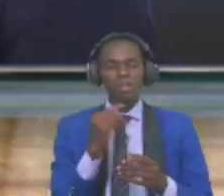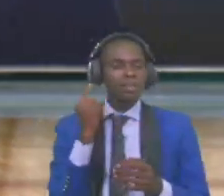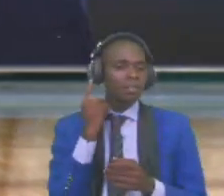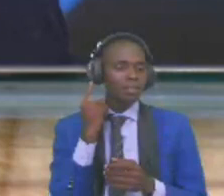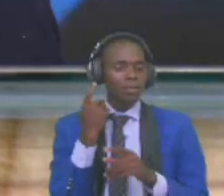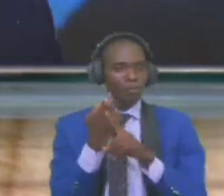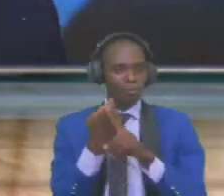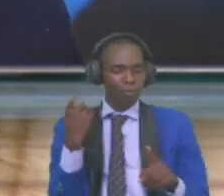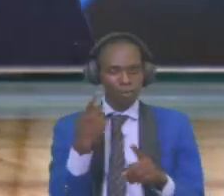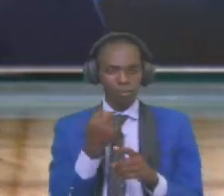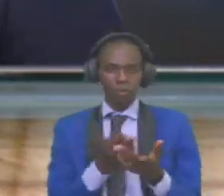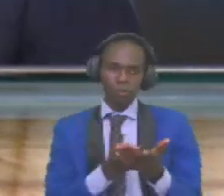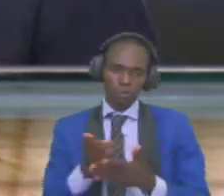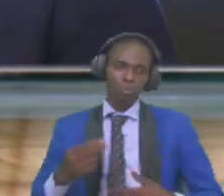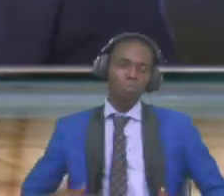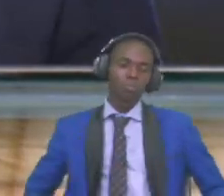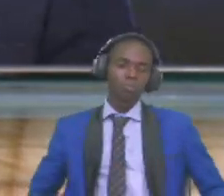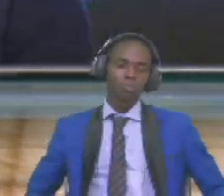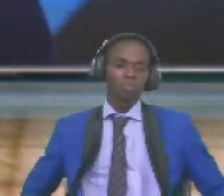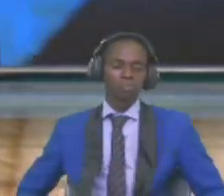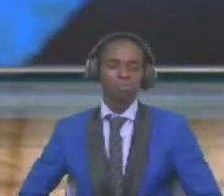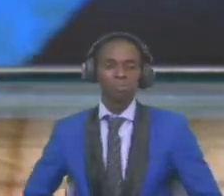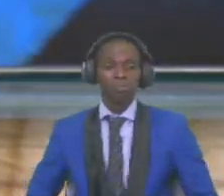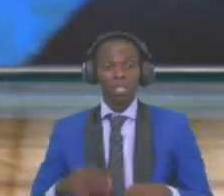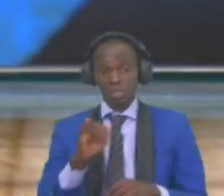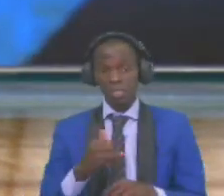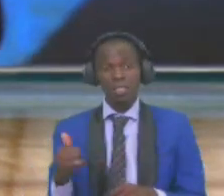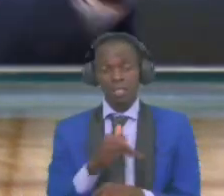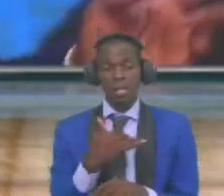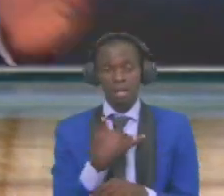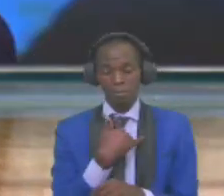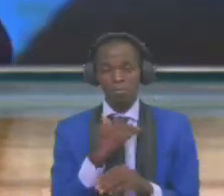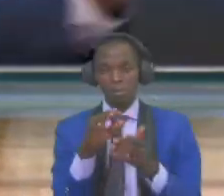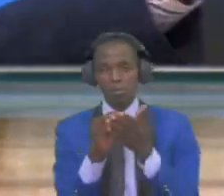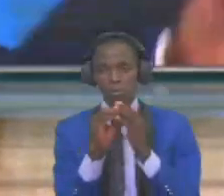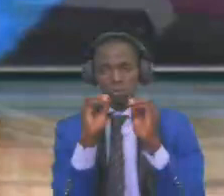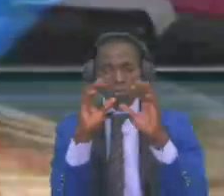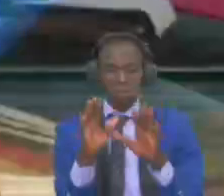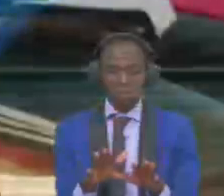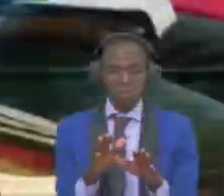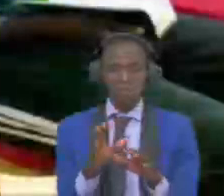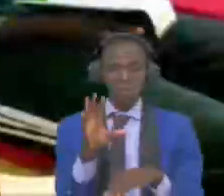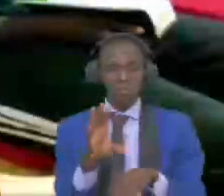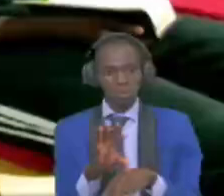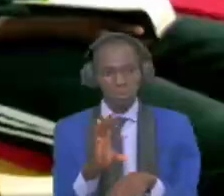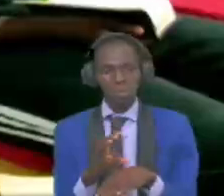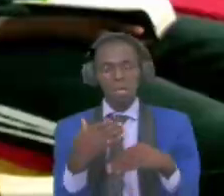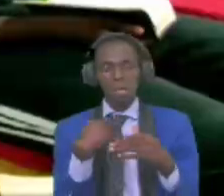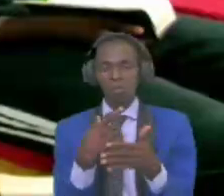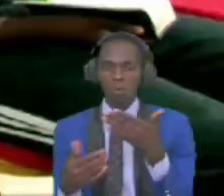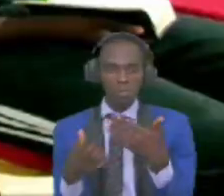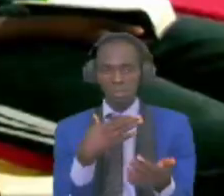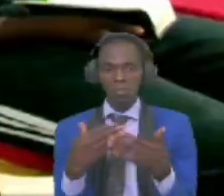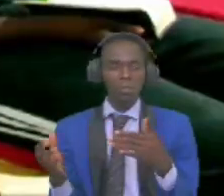vérité et se bat ils ont deux églises des ministères d'un soucier cela des rassemblements ils ont la